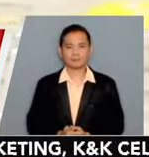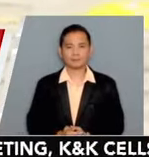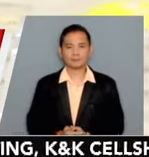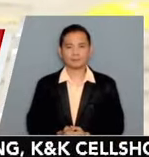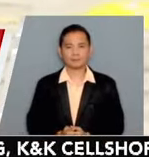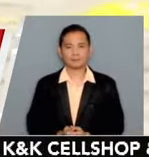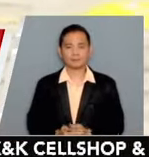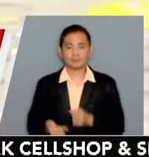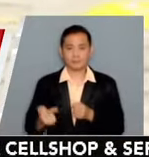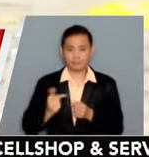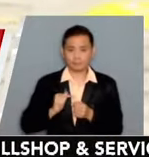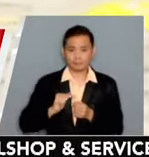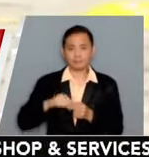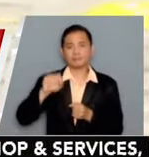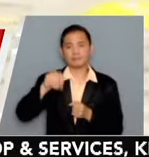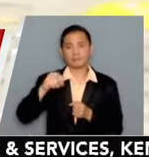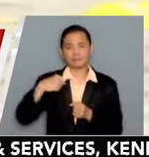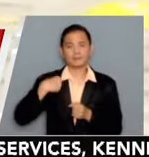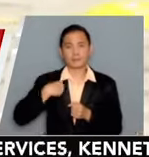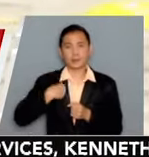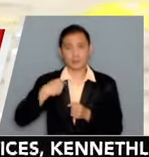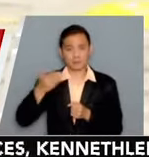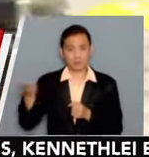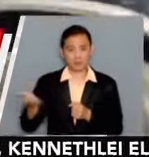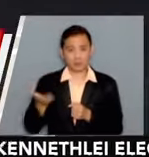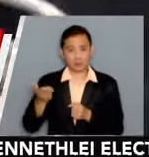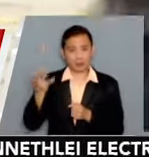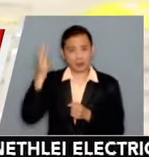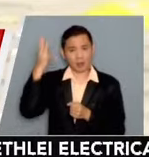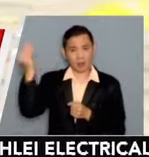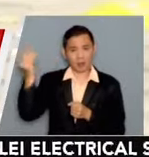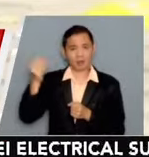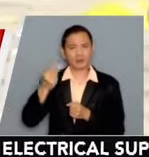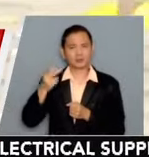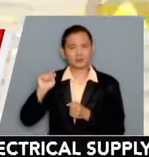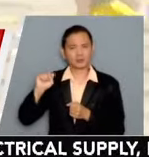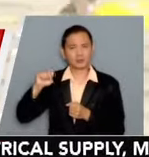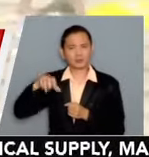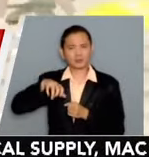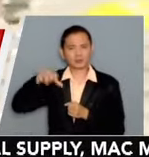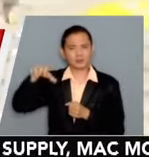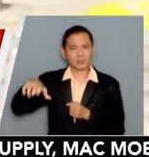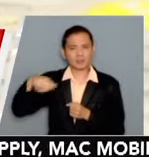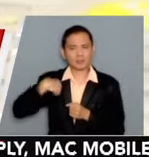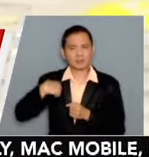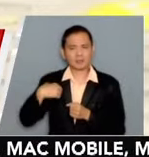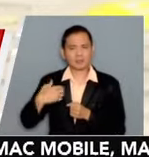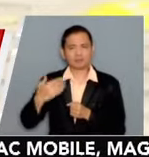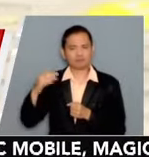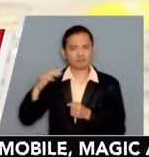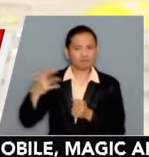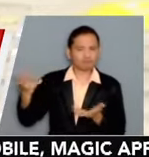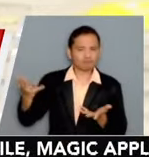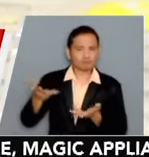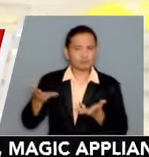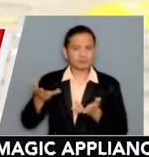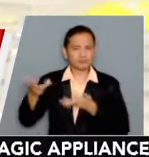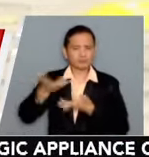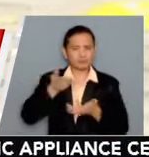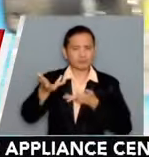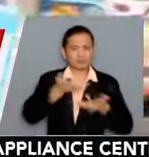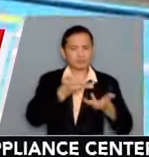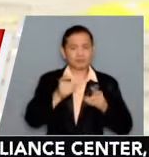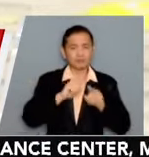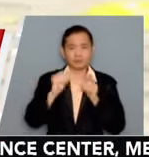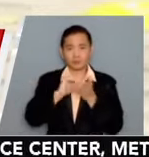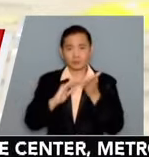Susan, nandito ako ngayon sa labas ng Arellano High School at Regidor Elementary School sa Maynila. Karamihan sa mga nakausap nating estudyante at magulang